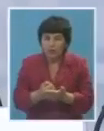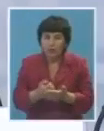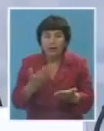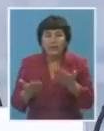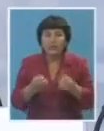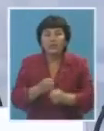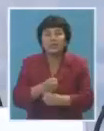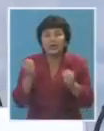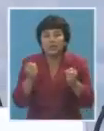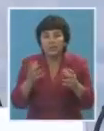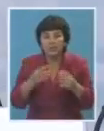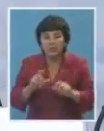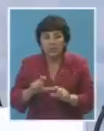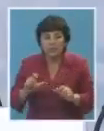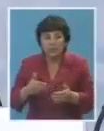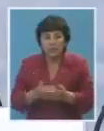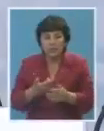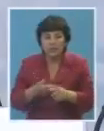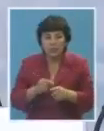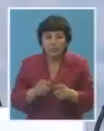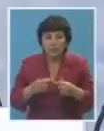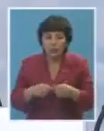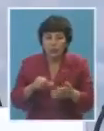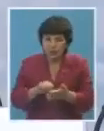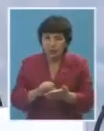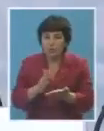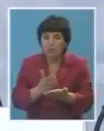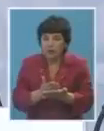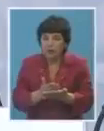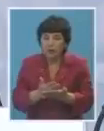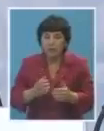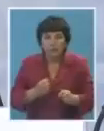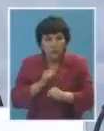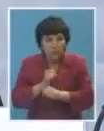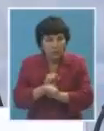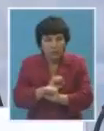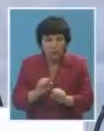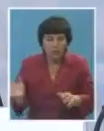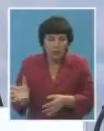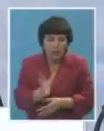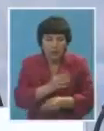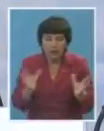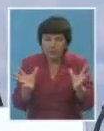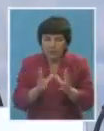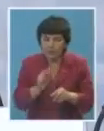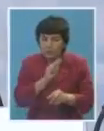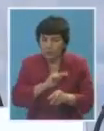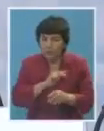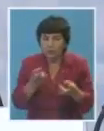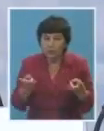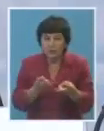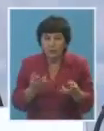жерде жарылыс жасаймыз деп жүрген азаматтар, солар қоғамда жүр. Міне, соны алдын алу үшін біз барлығымыз кірісейік ағайын.